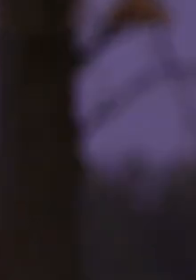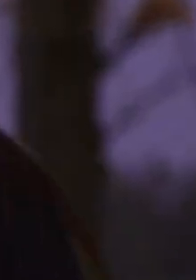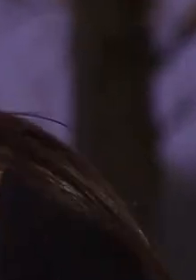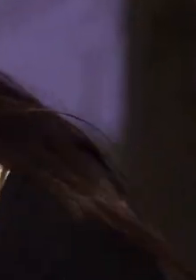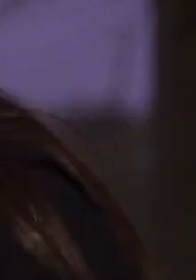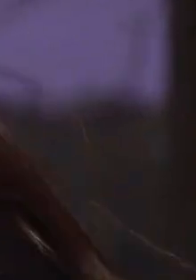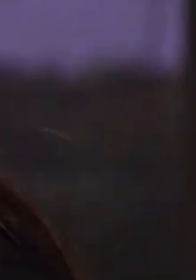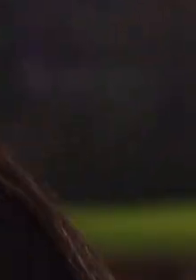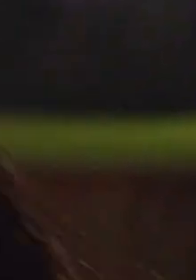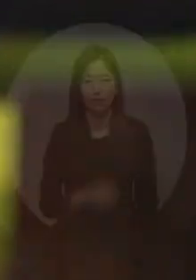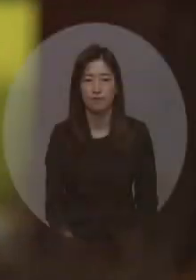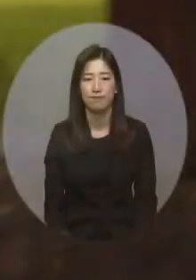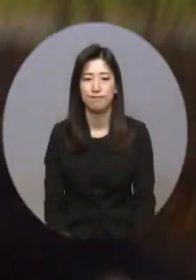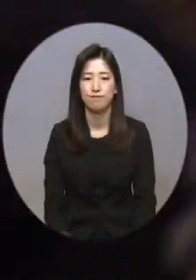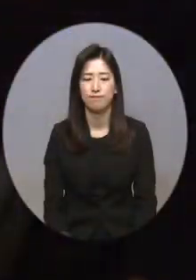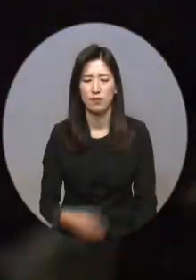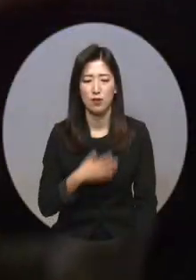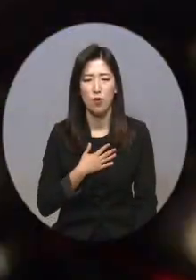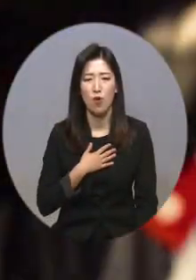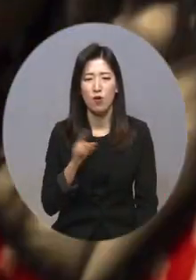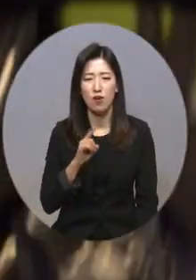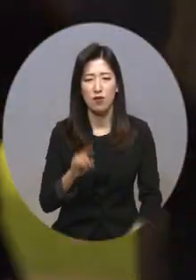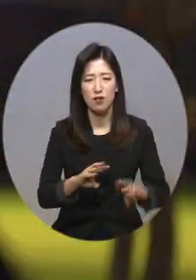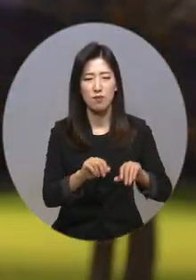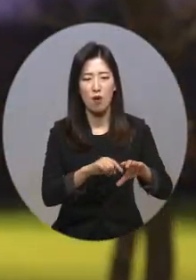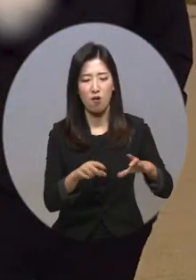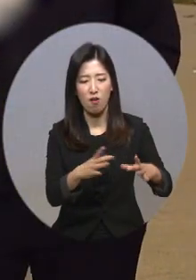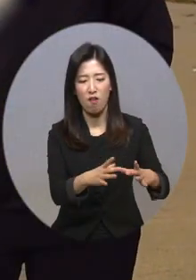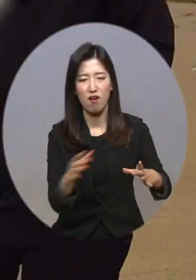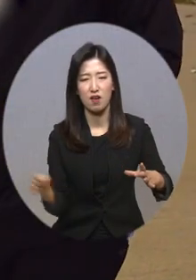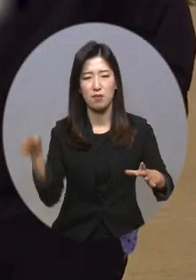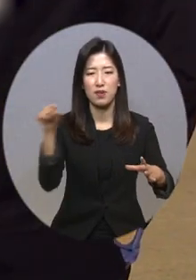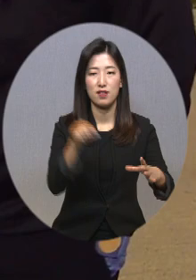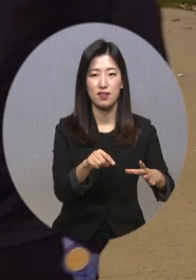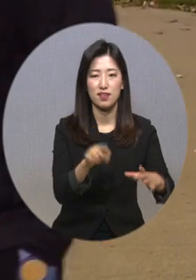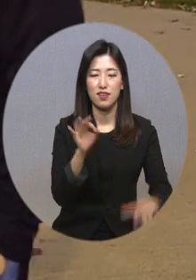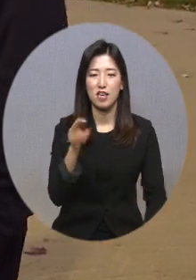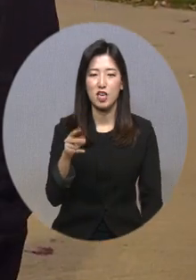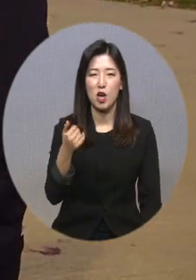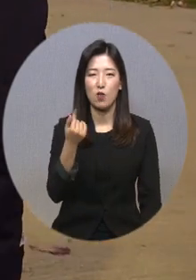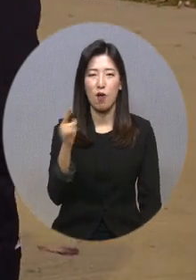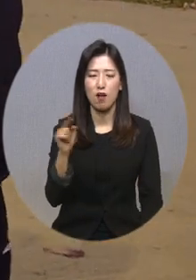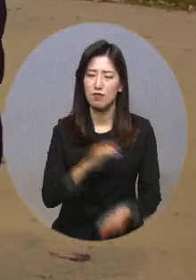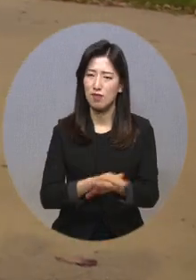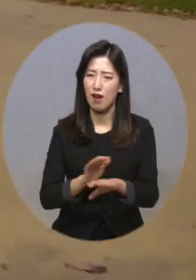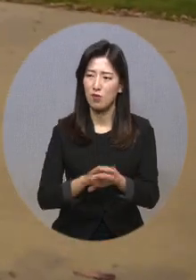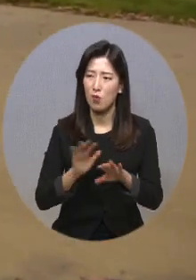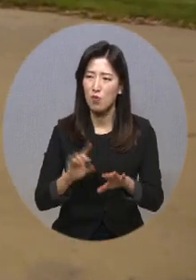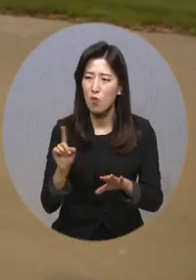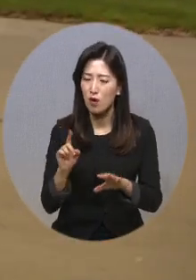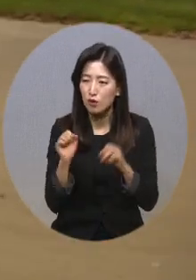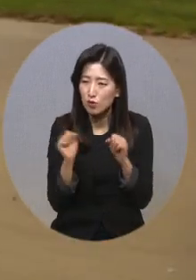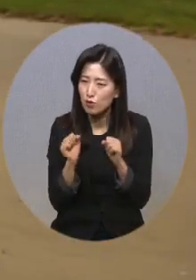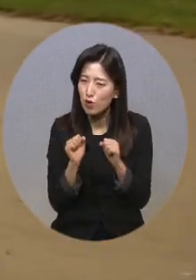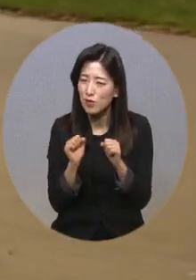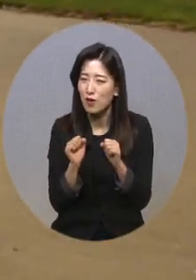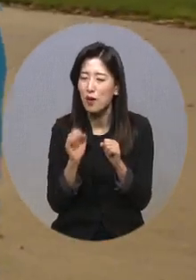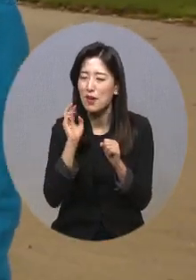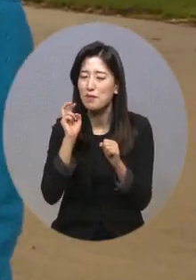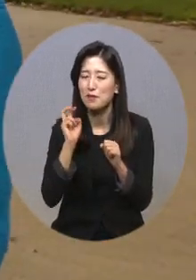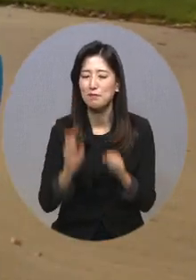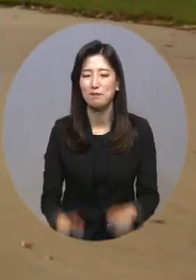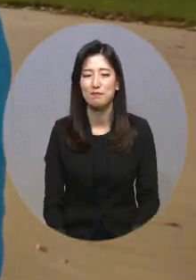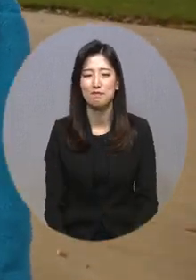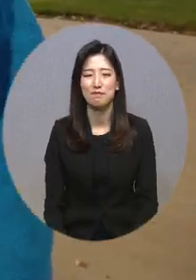아 꼽아 5 8회 라지 떨어지고 있어요 총 4 그래서 얻어 되는 무거운